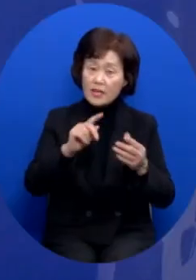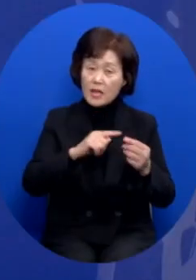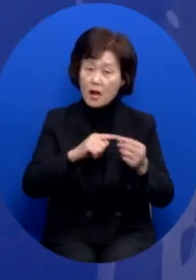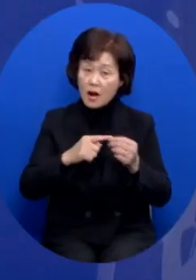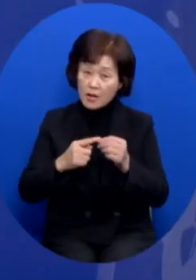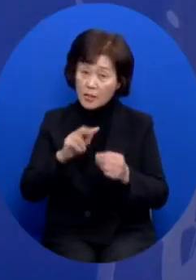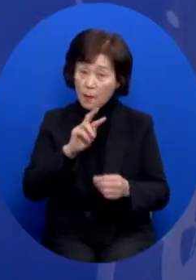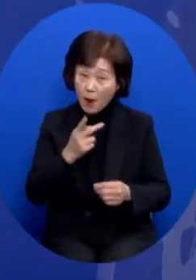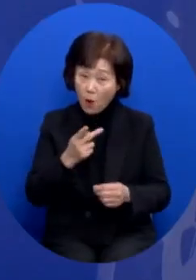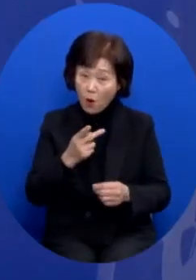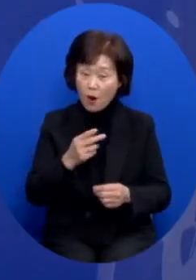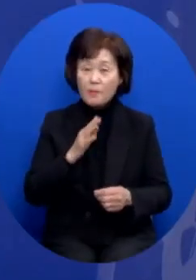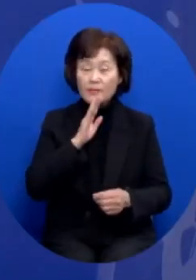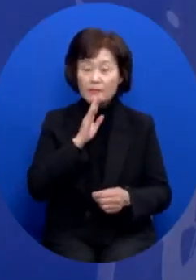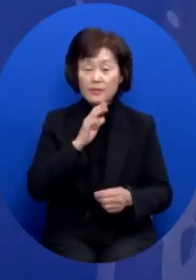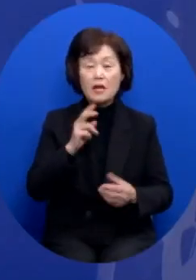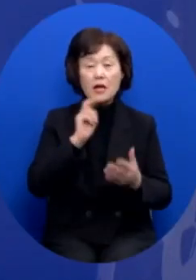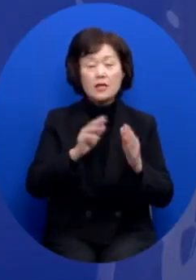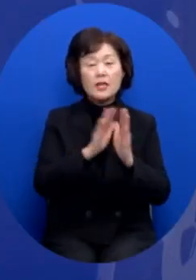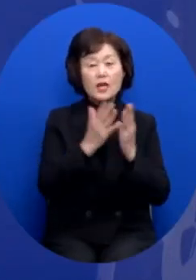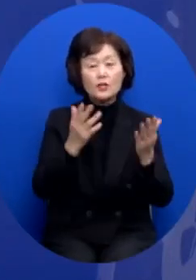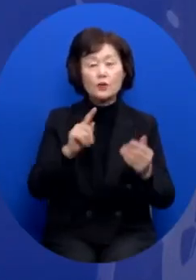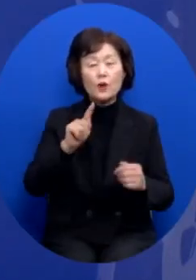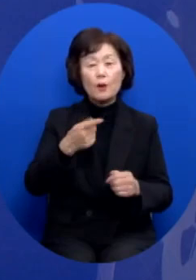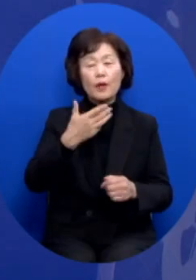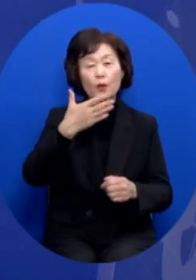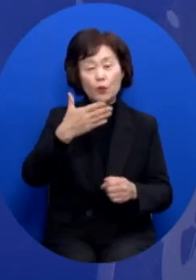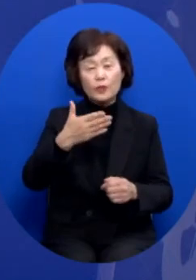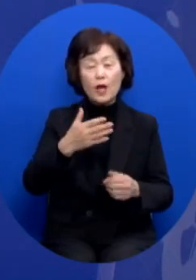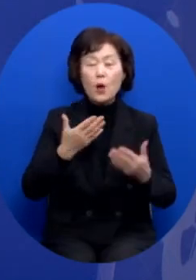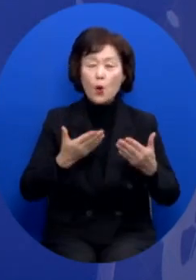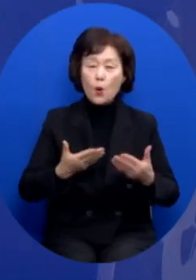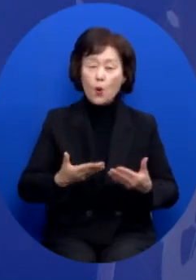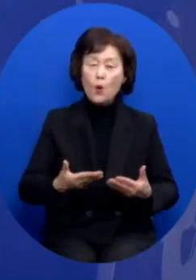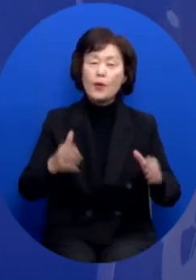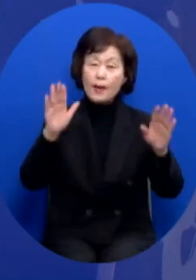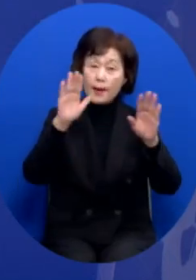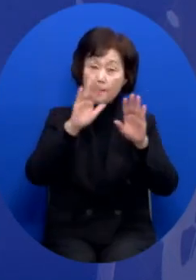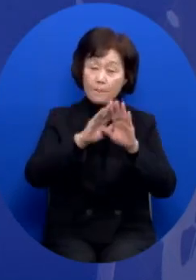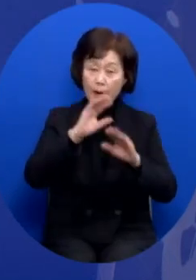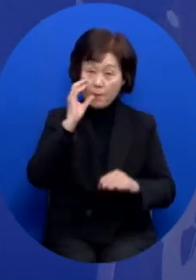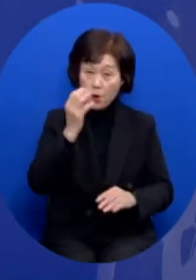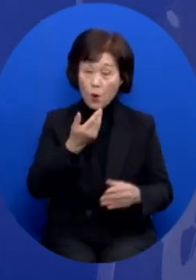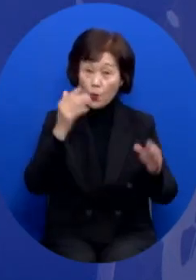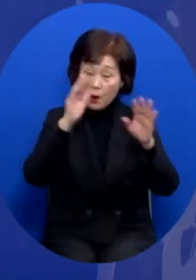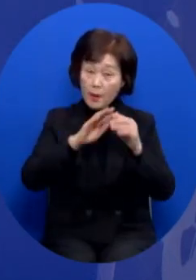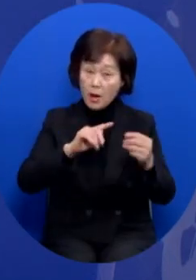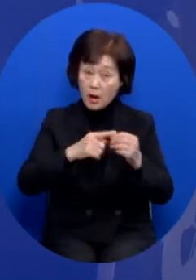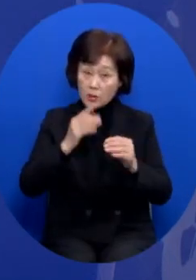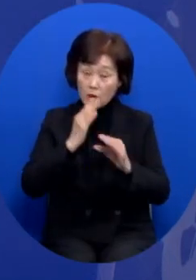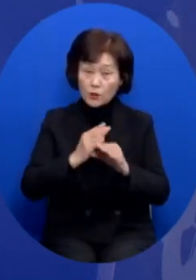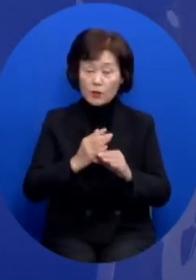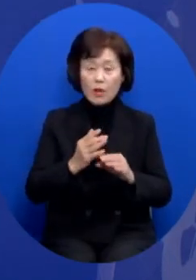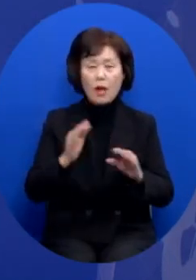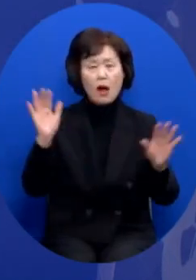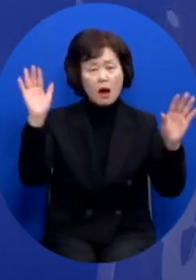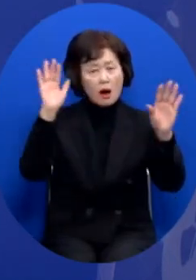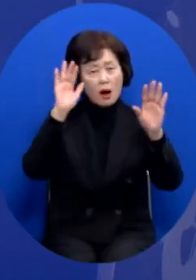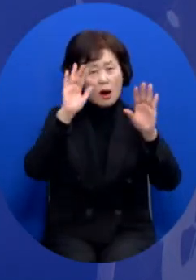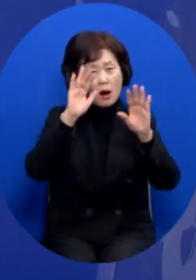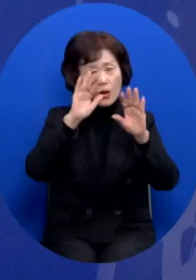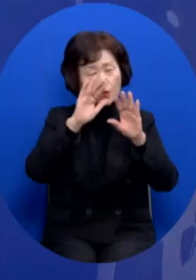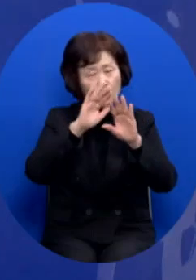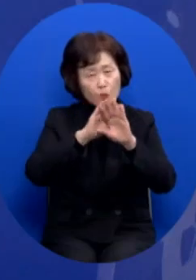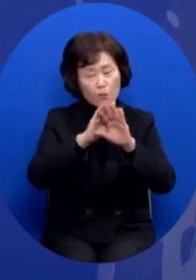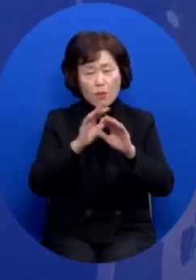바로 찬송가 109장 고요한 밤 거룩한 밤입니다. 가사 중에 어둠에 묻힌 밤이 나오는데요.